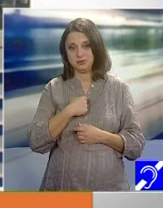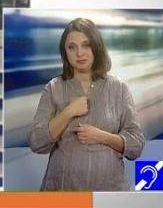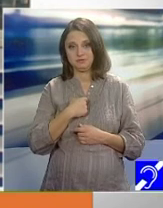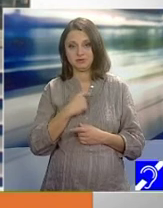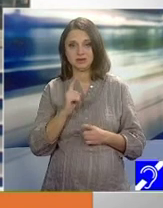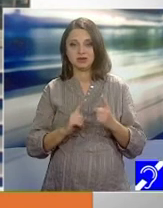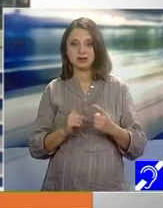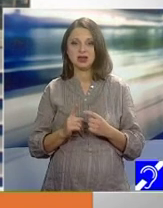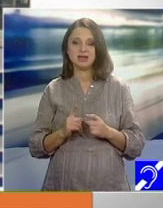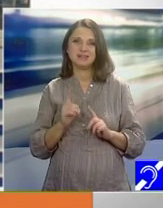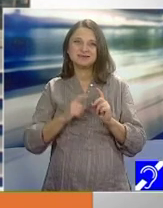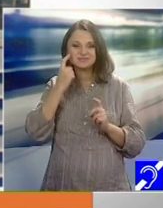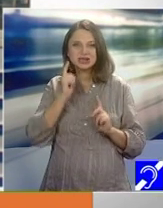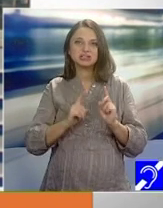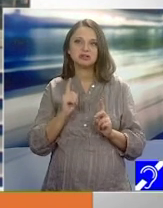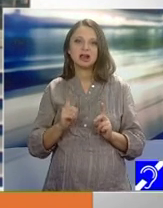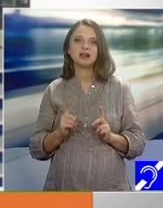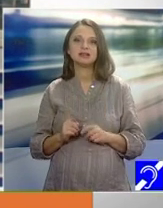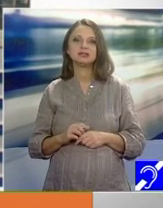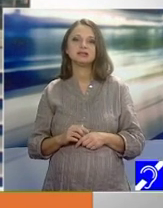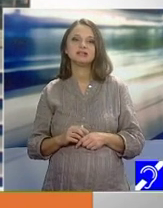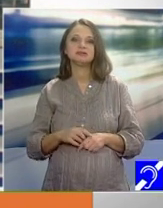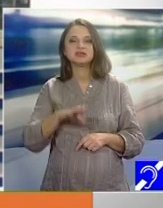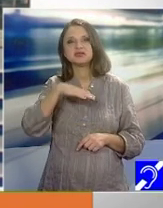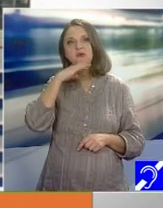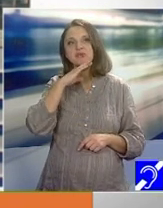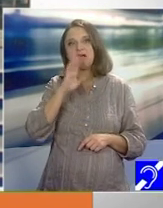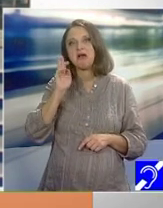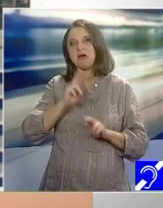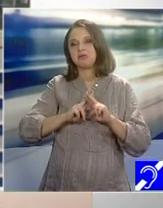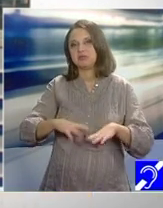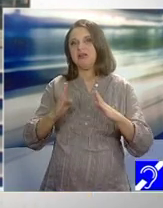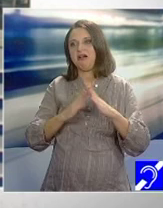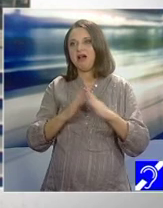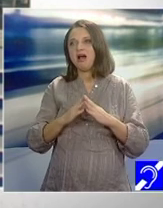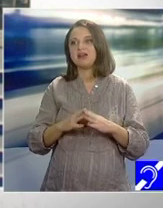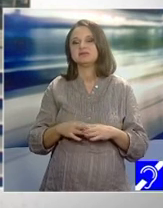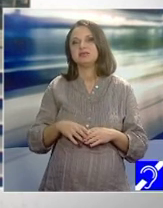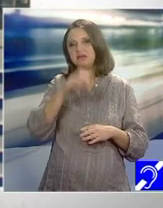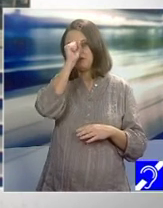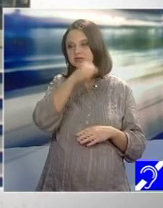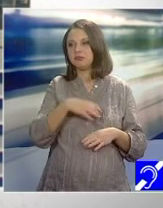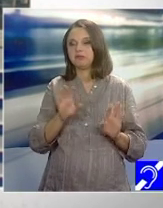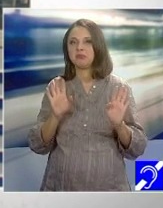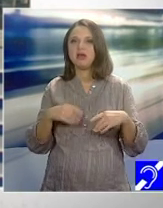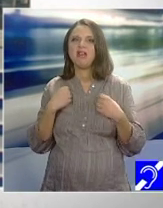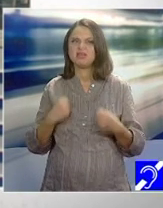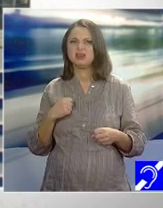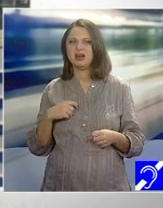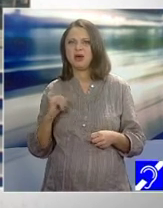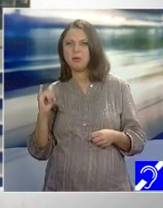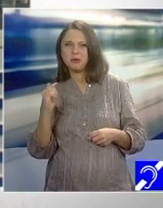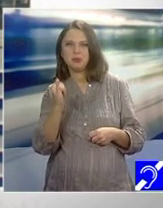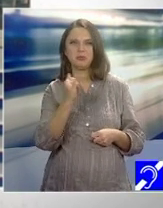deși complaci câteodată, e suficient situația în care ești câteodată,